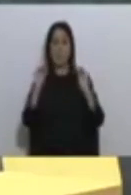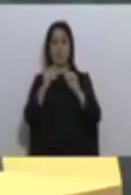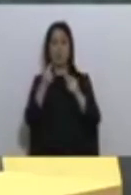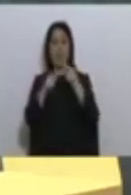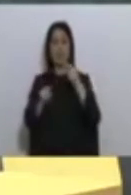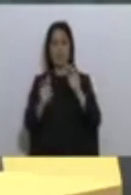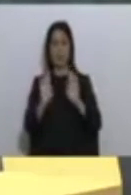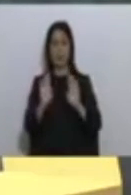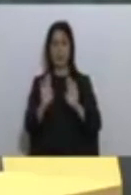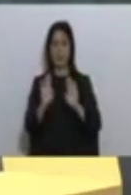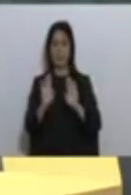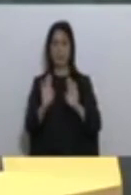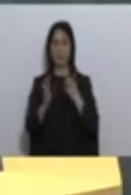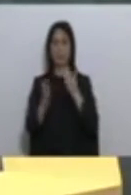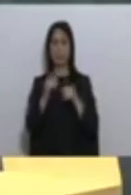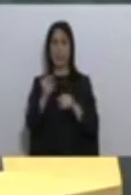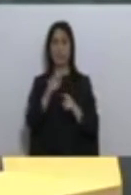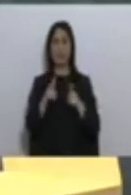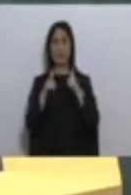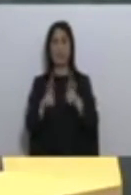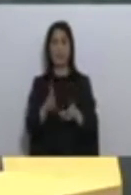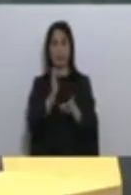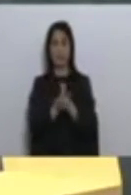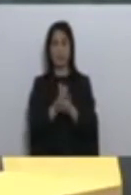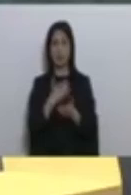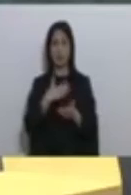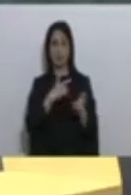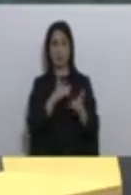ganskhovebit. Tu amaze tanakhmakhart,